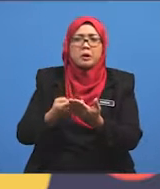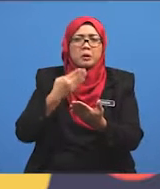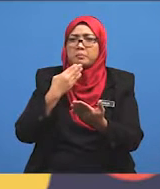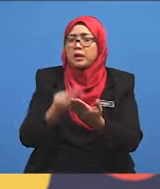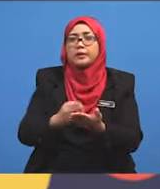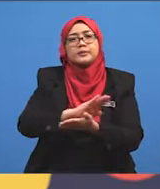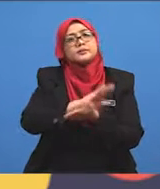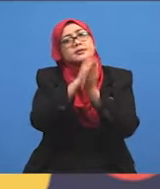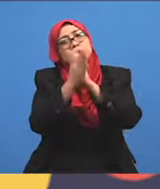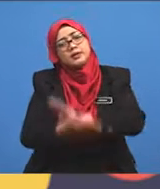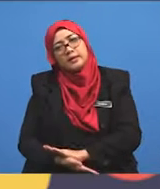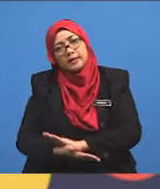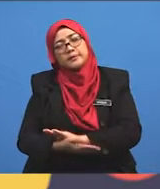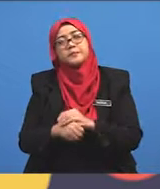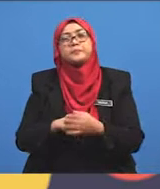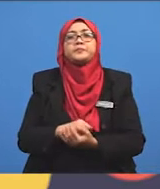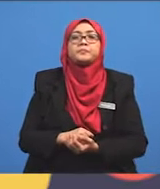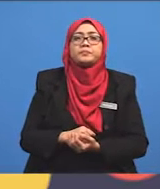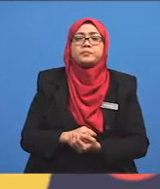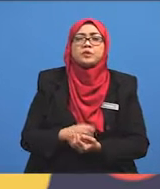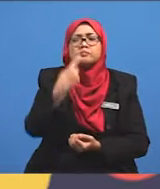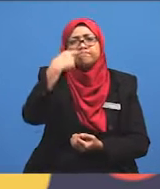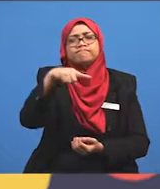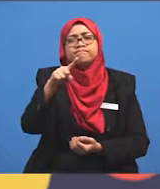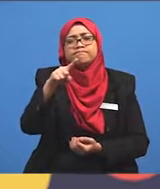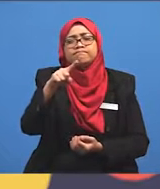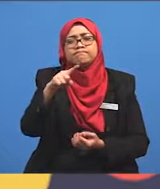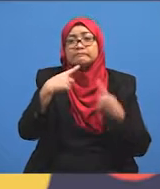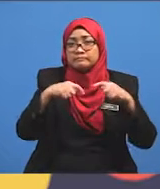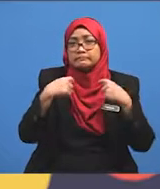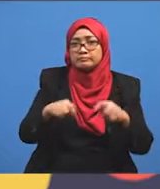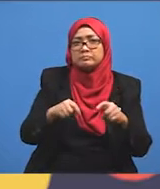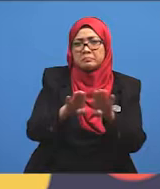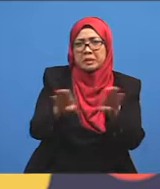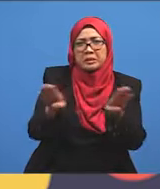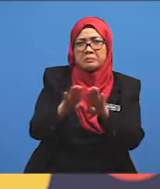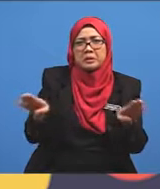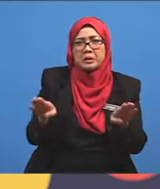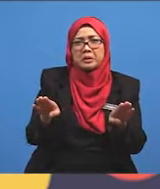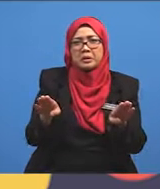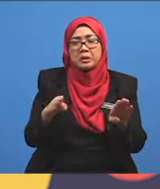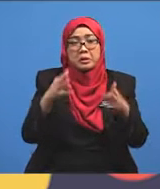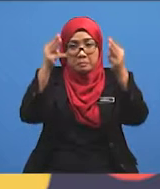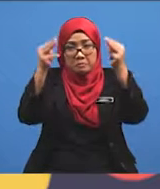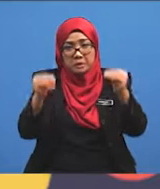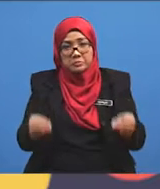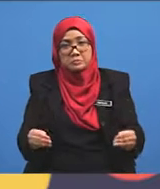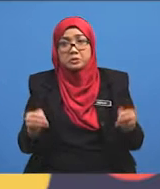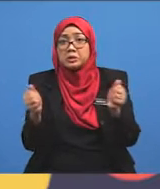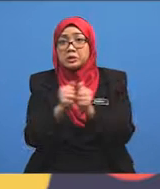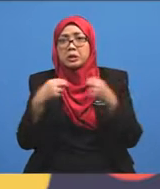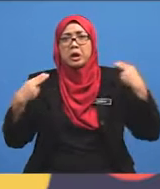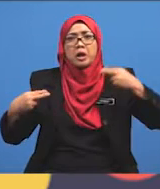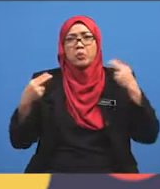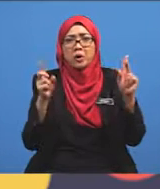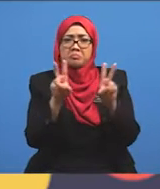percaya murid-murid, cuba bandingkan muka kita di hadapan cermin dengan makhluk lain, dengan binatang contohnya. Pasti